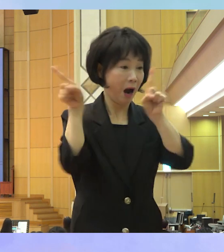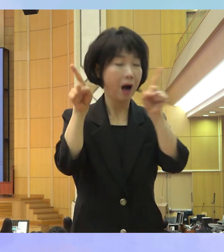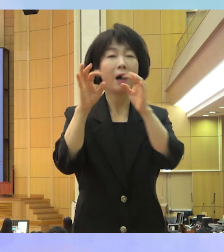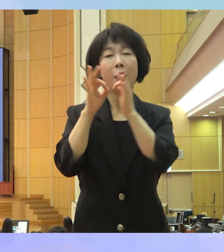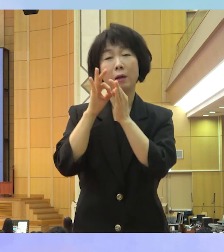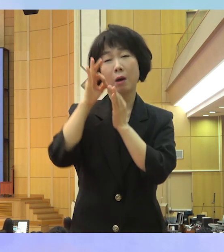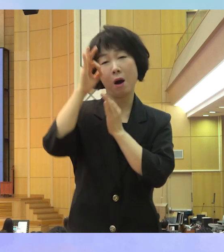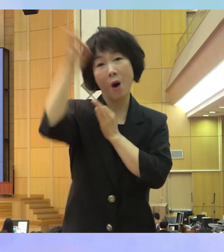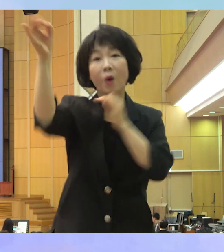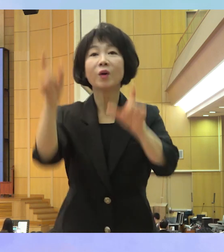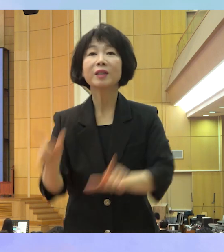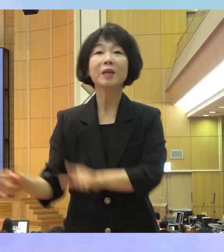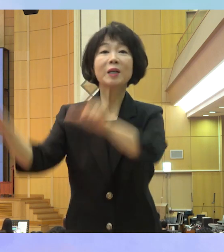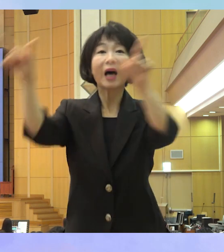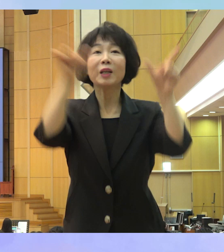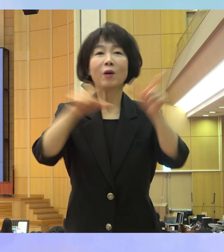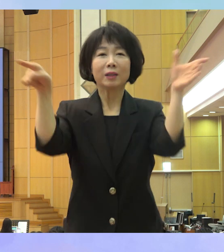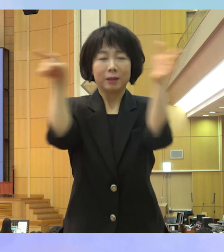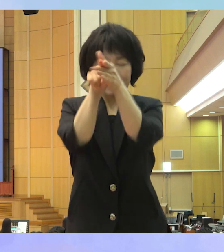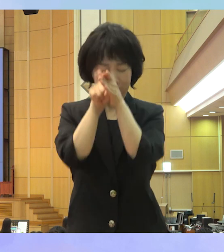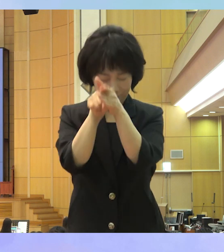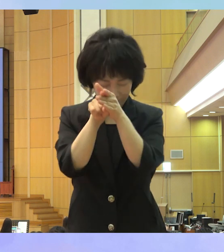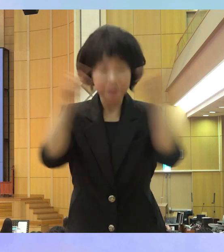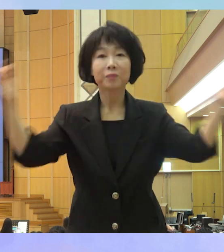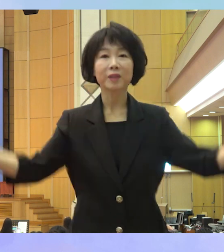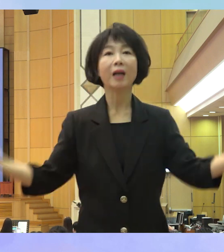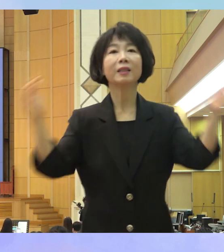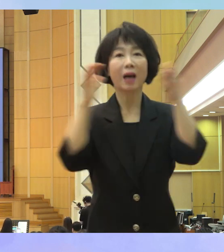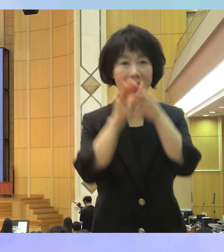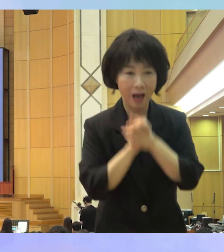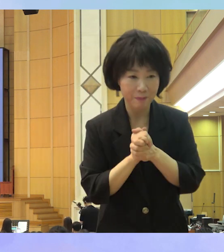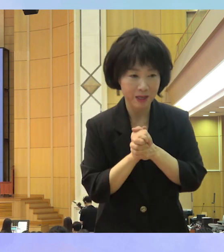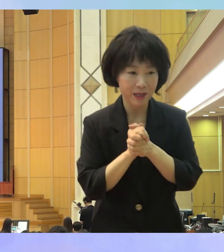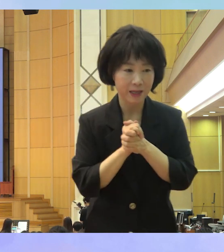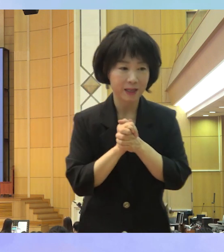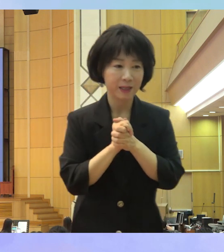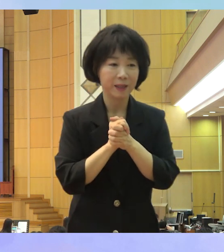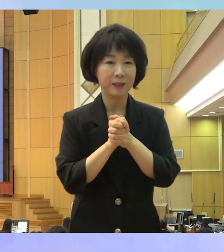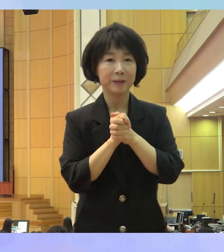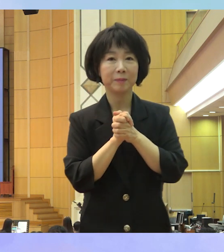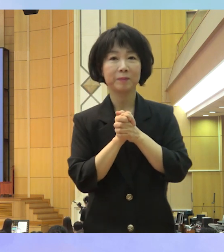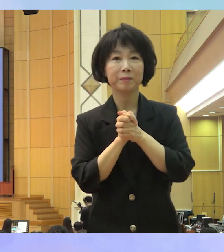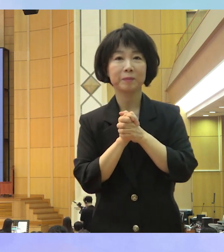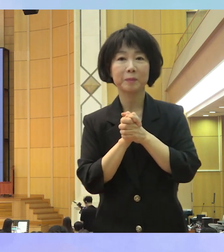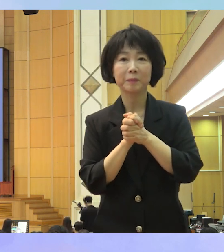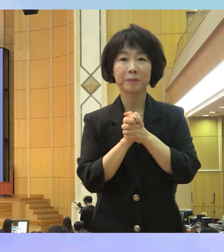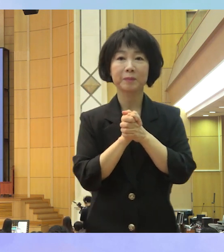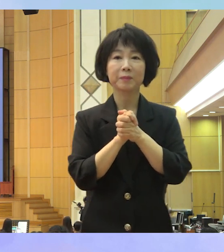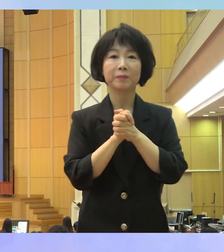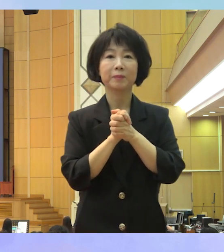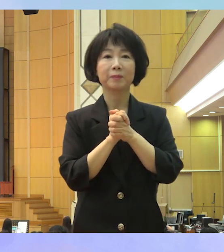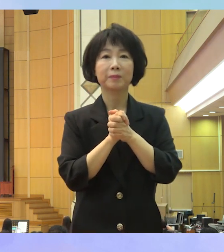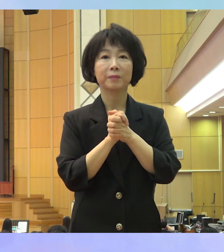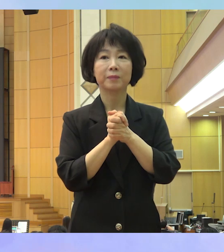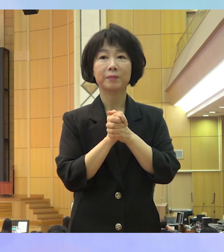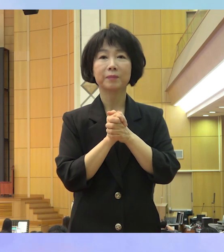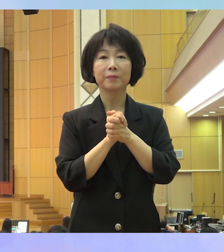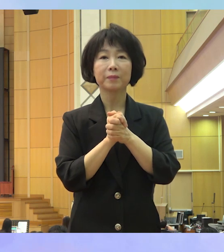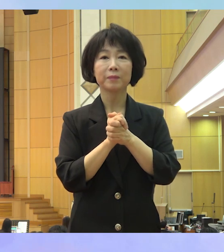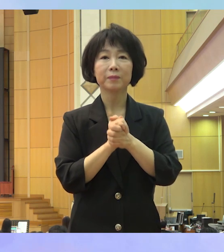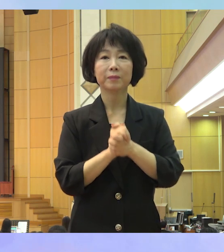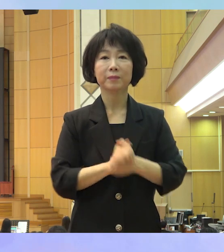사는 것과 영원히 사는 것을 믿사옵나이다. 아멘.